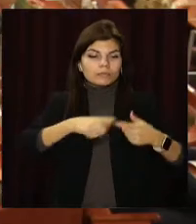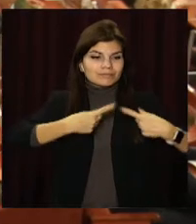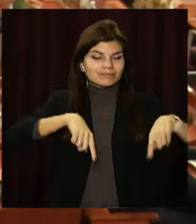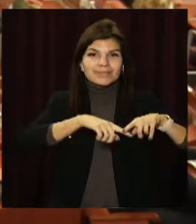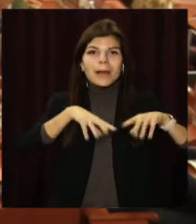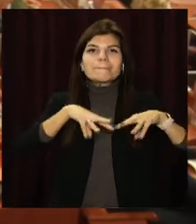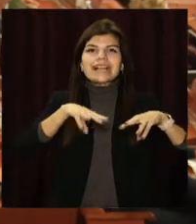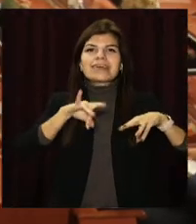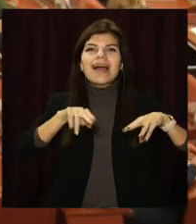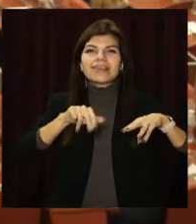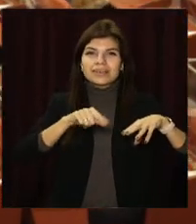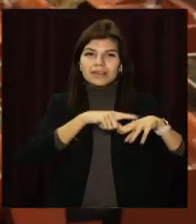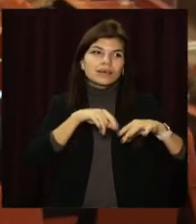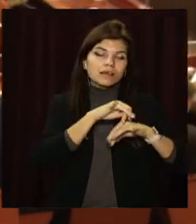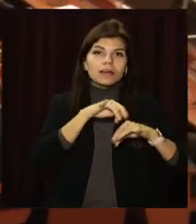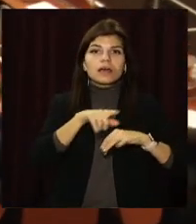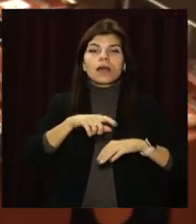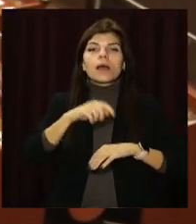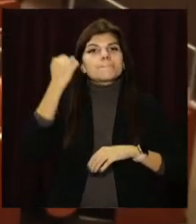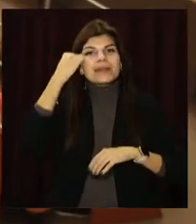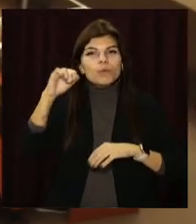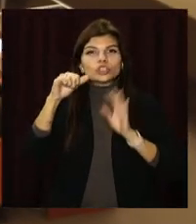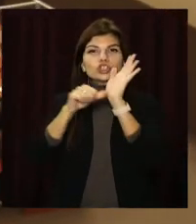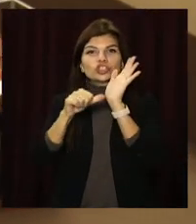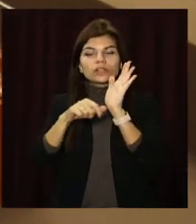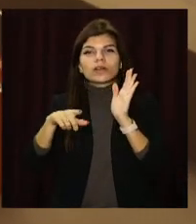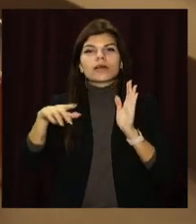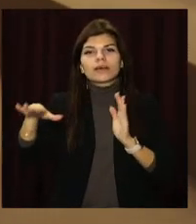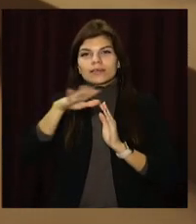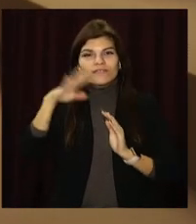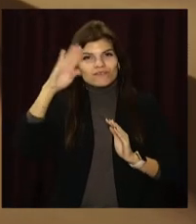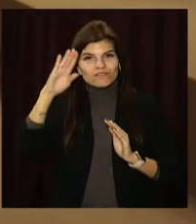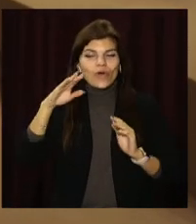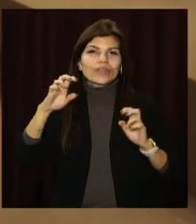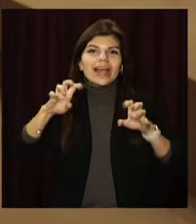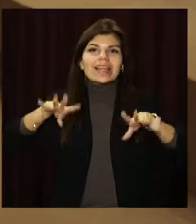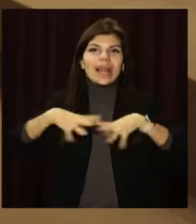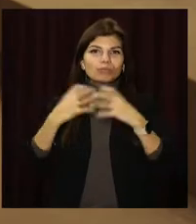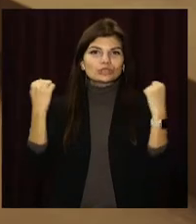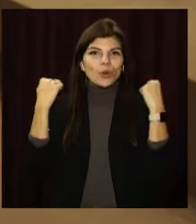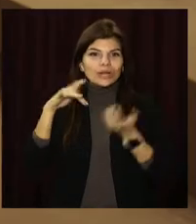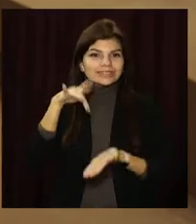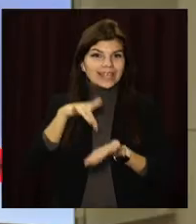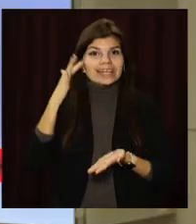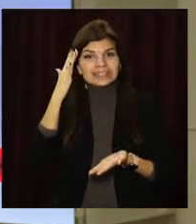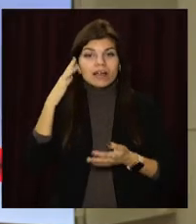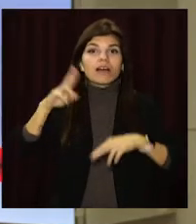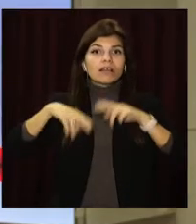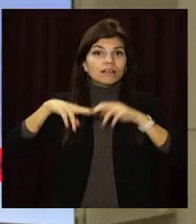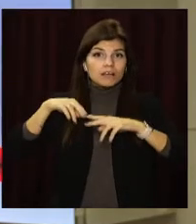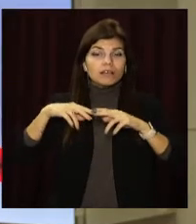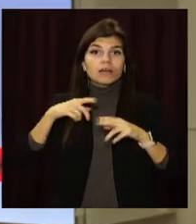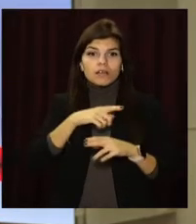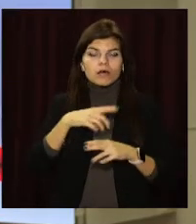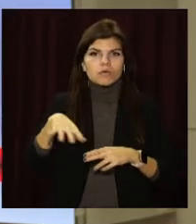міськради. Йдеться про зведення на Перемозі 6 водноспортивної бази Всеукраїнського реабілітаційного спортцентру. Його будівництво